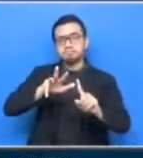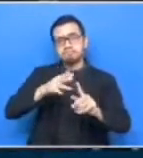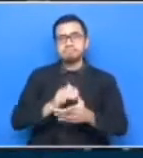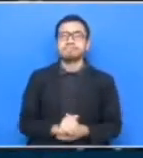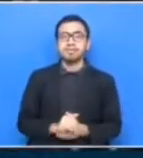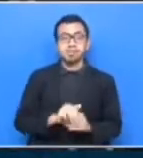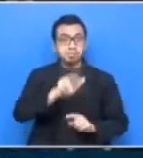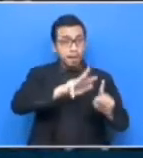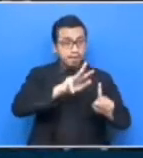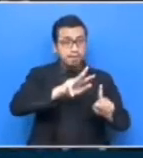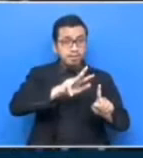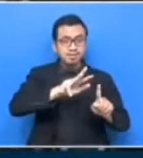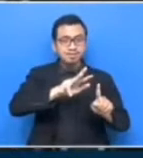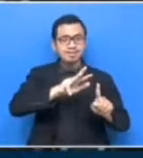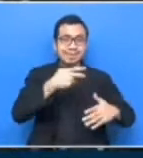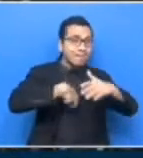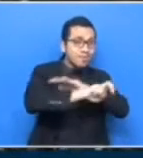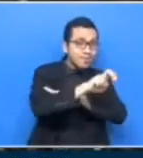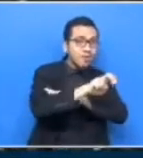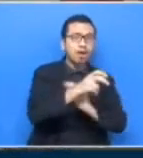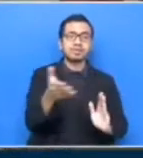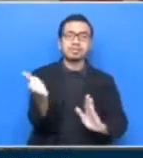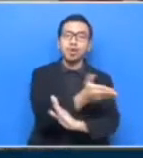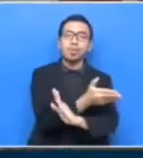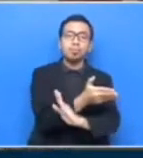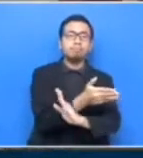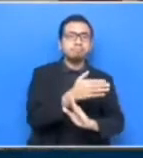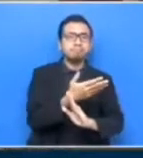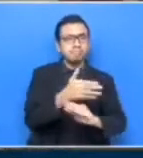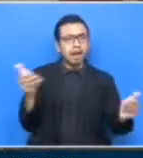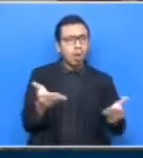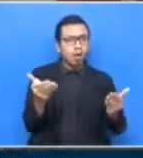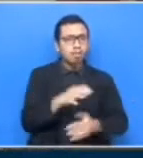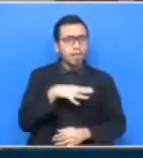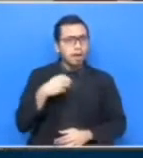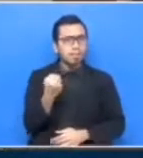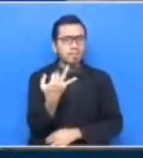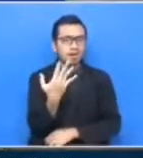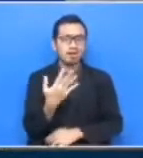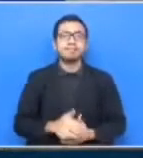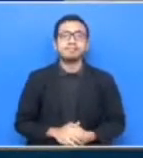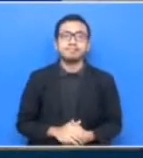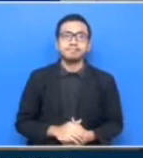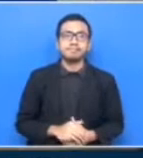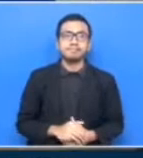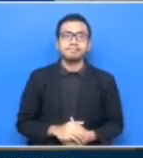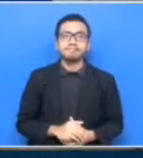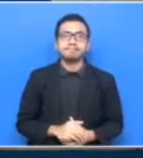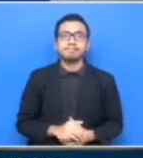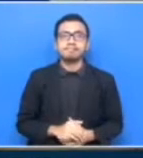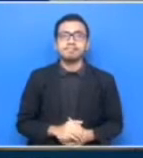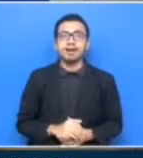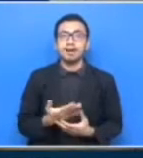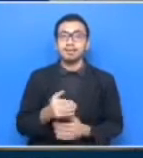tinggal bilang Plus Pertama kali kabur Jadi sebelumnya sudah dirawat berapa lama Hai itu waktu pertama sebelum tabur itu